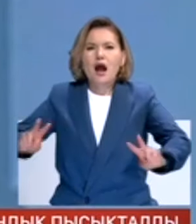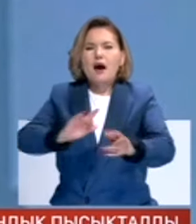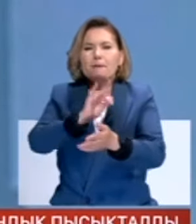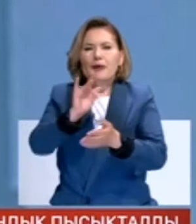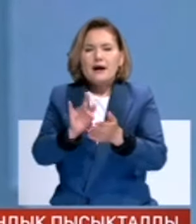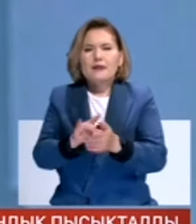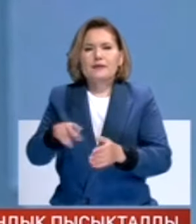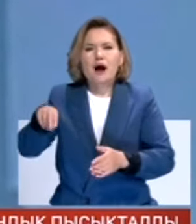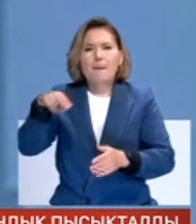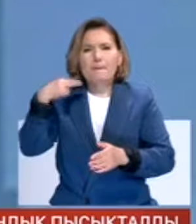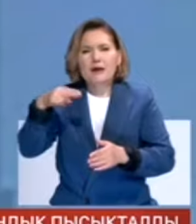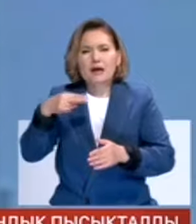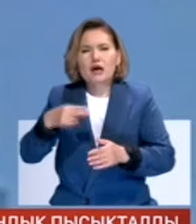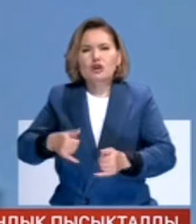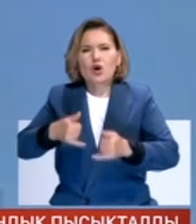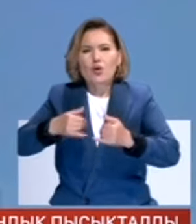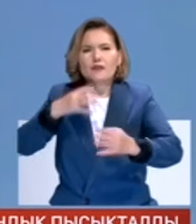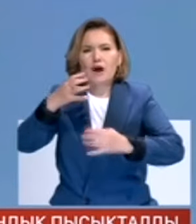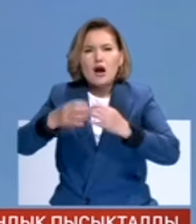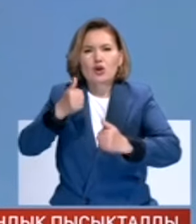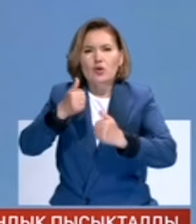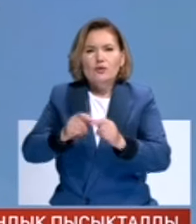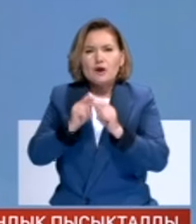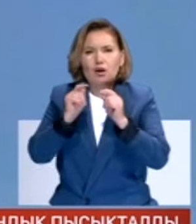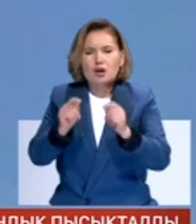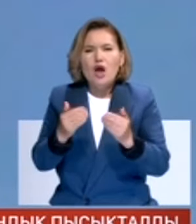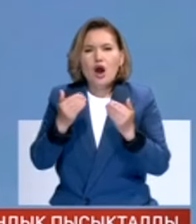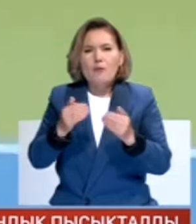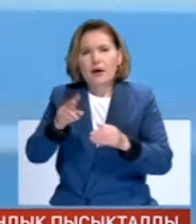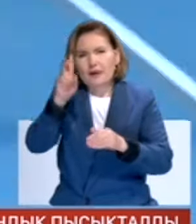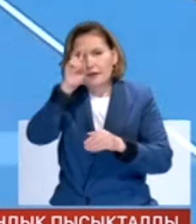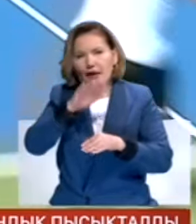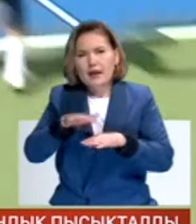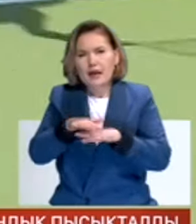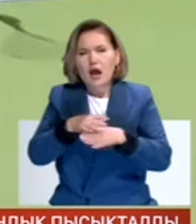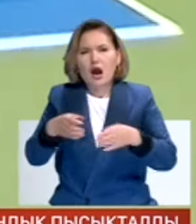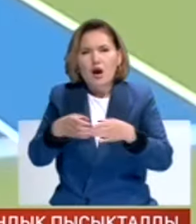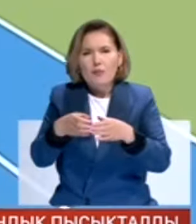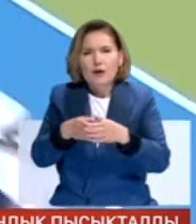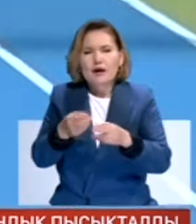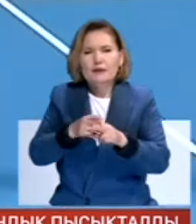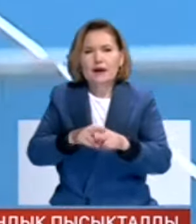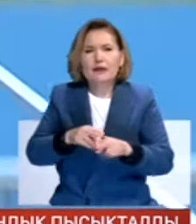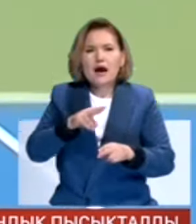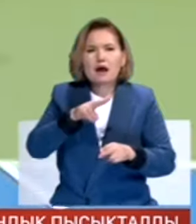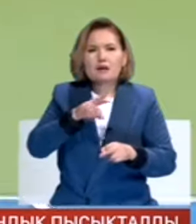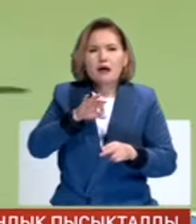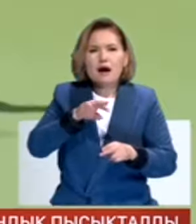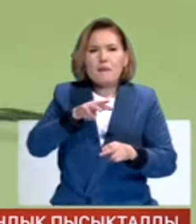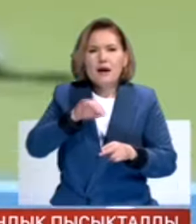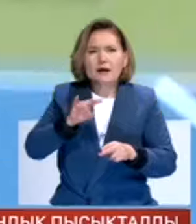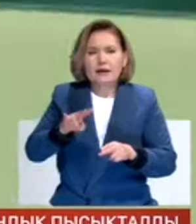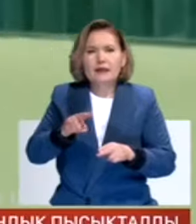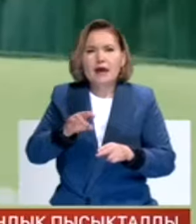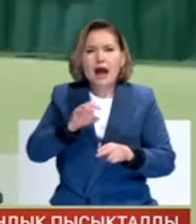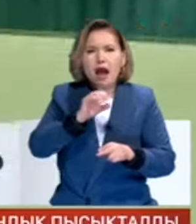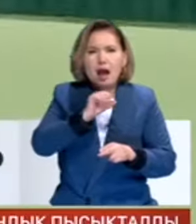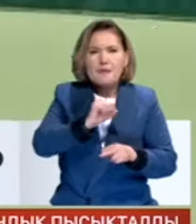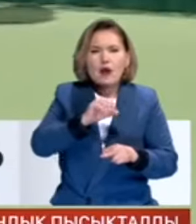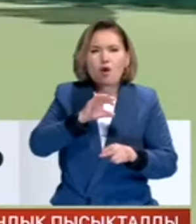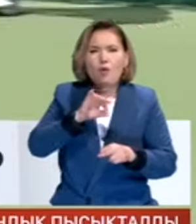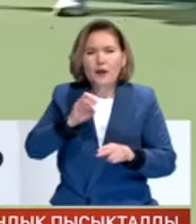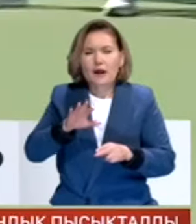Астанада президент кубогы халықаралық турнир өтіп жатыр. Бүгін ел құрамасынан жекелей сында Григорий Ломакин мен Әмір